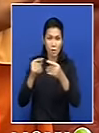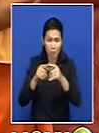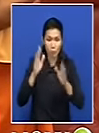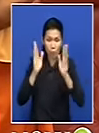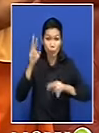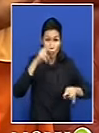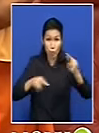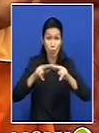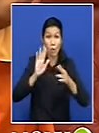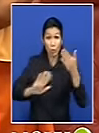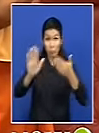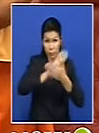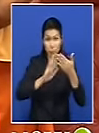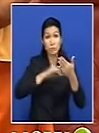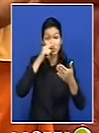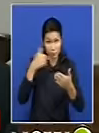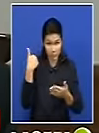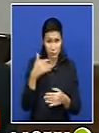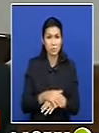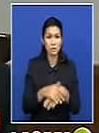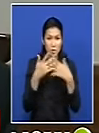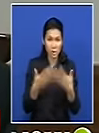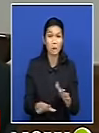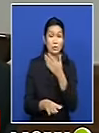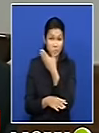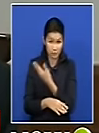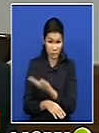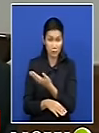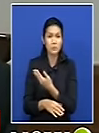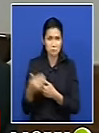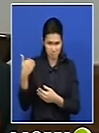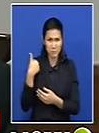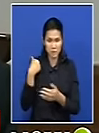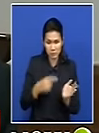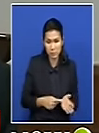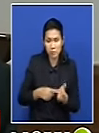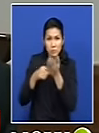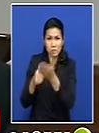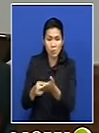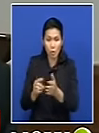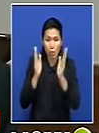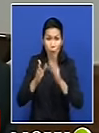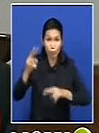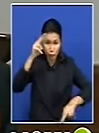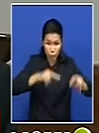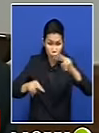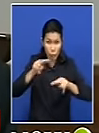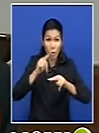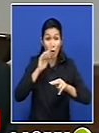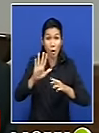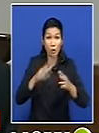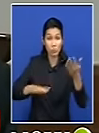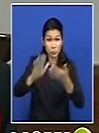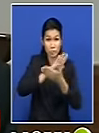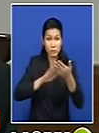กลับไปคุณไพบูลย์นิติตะวันอดีตสมาชิกสภาปฏิรูปแห่งชาติก็ไปยื่นเรื่องกับผู้ตรวจการแผ่นดินให้วินิจฉัยข้อกฎหม